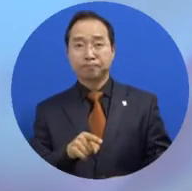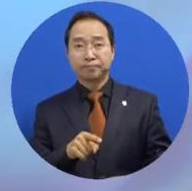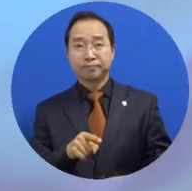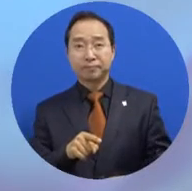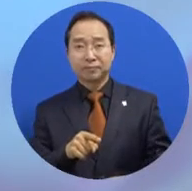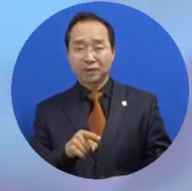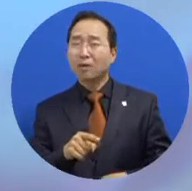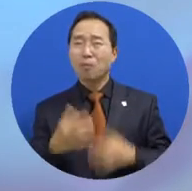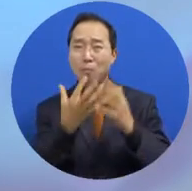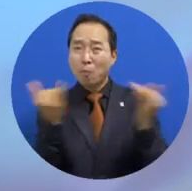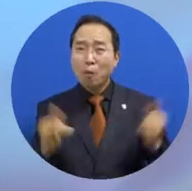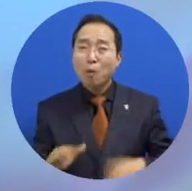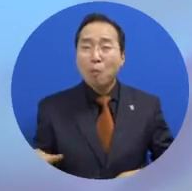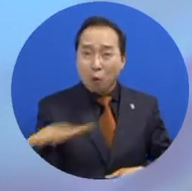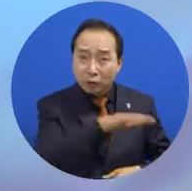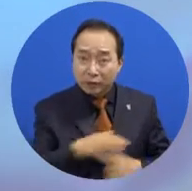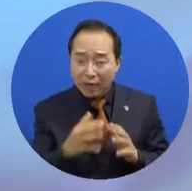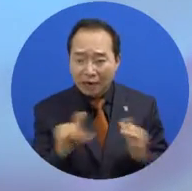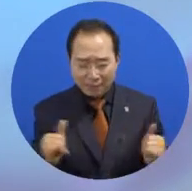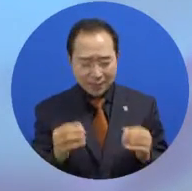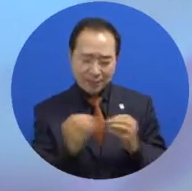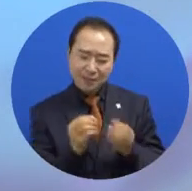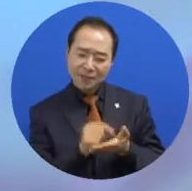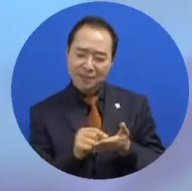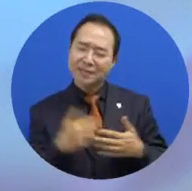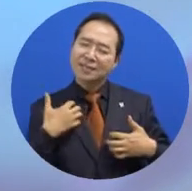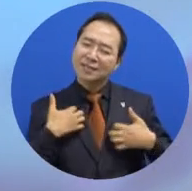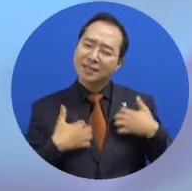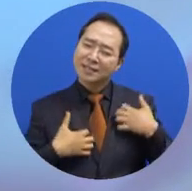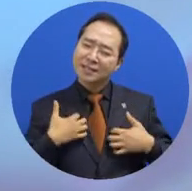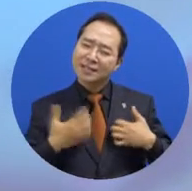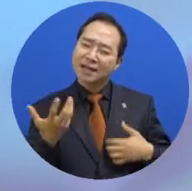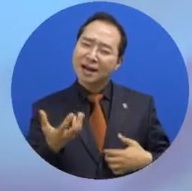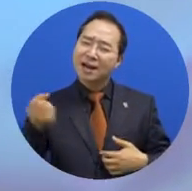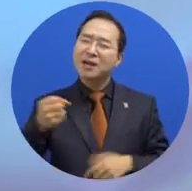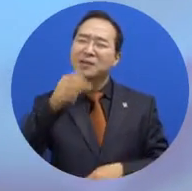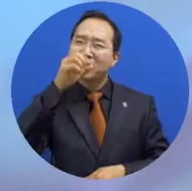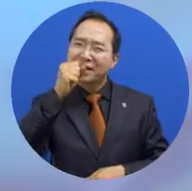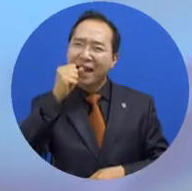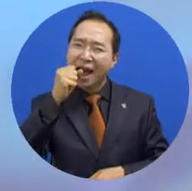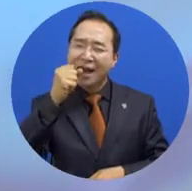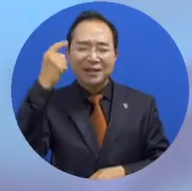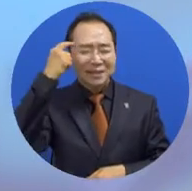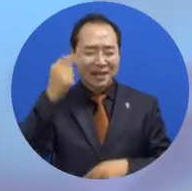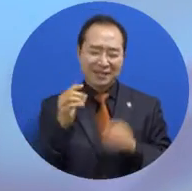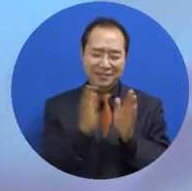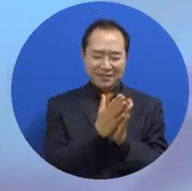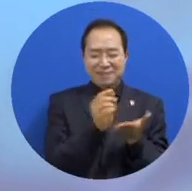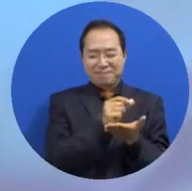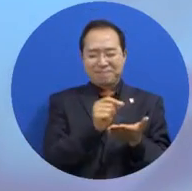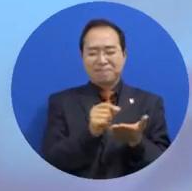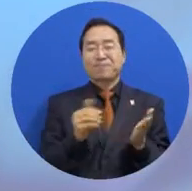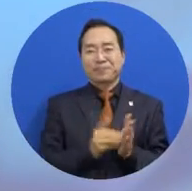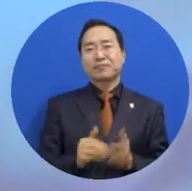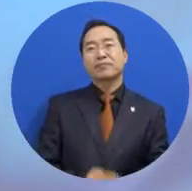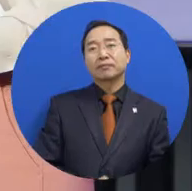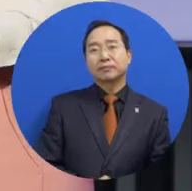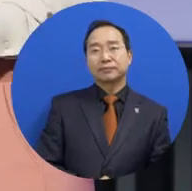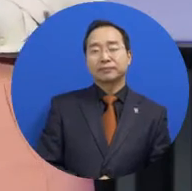때문에 예, 모든 사람이 이 기쁨을 좀 누렸으면 좋겠다 이런 생각으로 이제 이 책을 쓰게 된